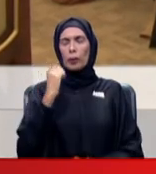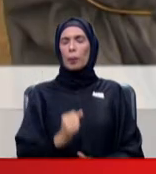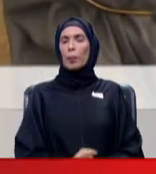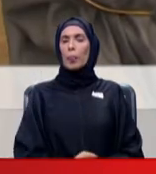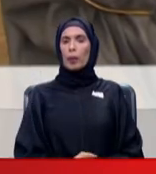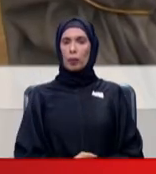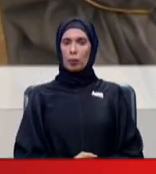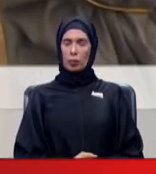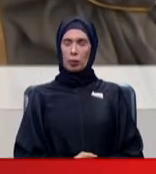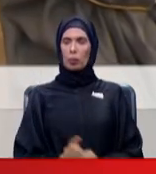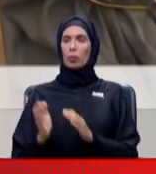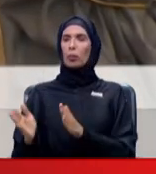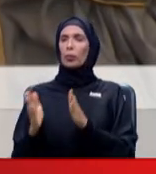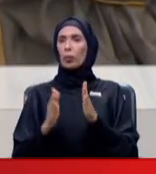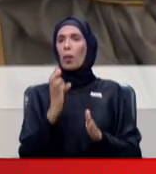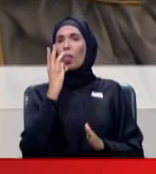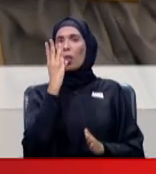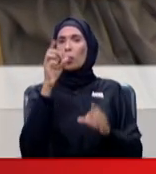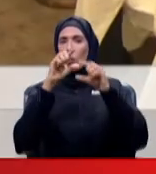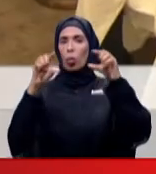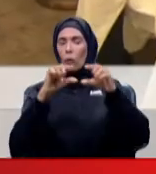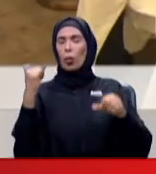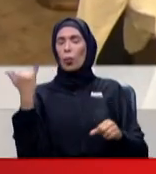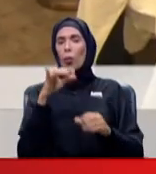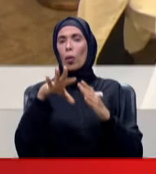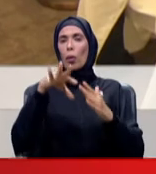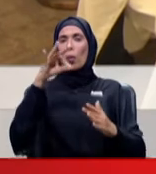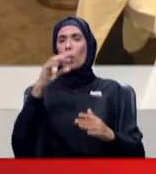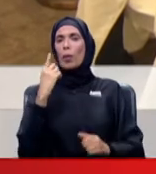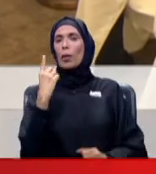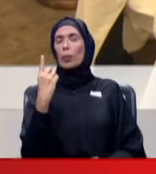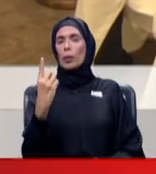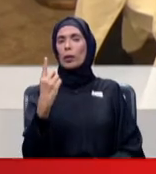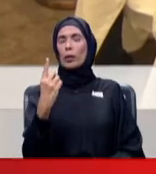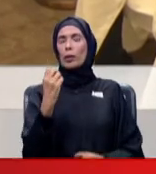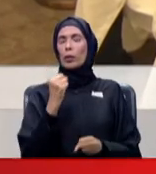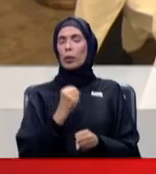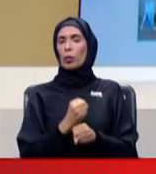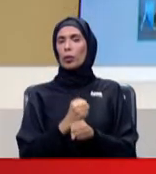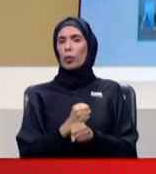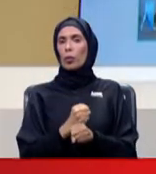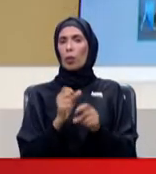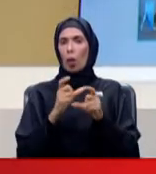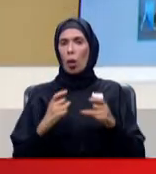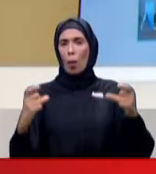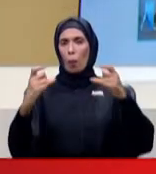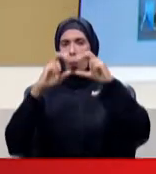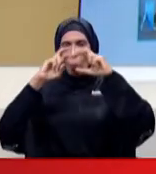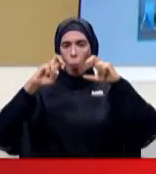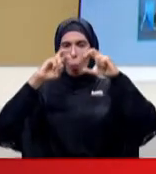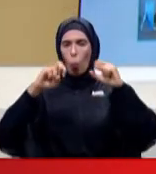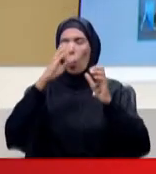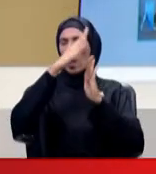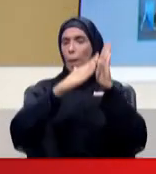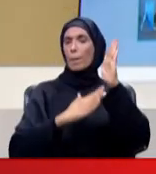أيضا تم التطرق إلى ثلاث موضوعات مهمة واختيار موضوع واحد منهم لعمل ندوات وبحوث بشأنه.